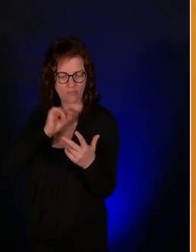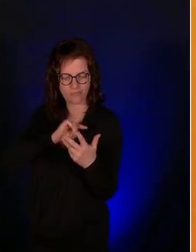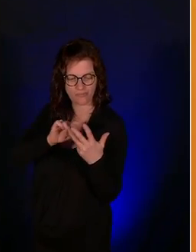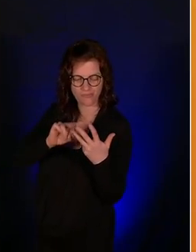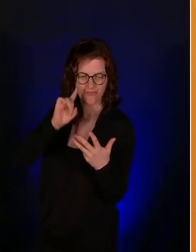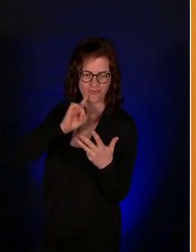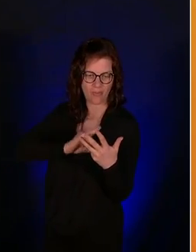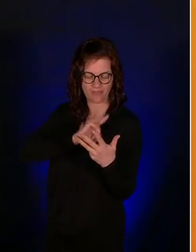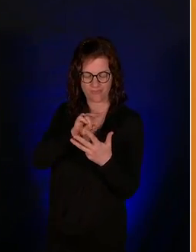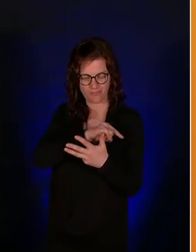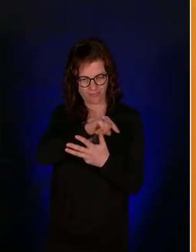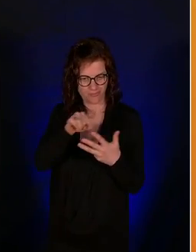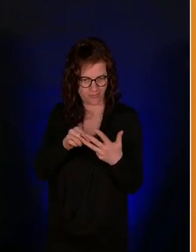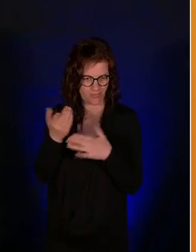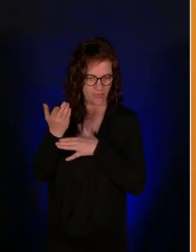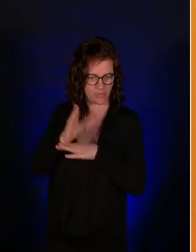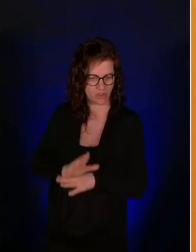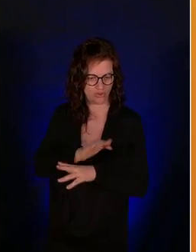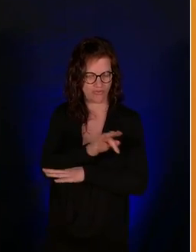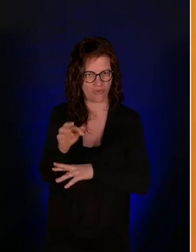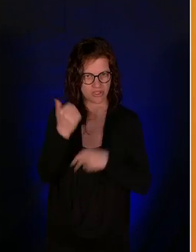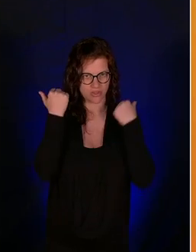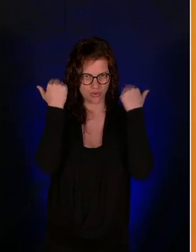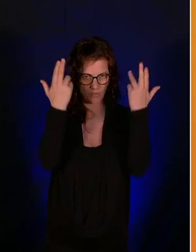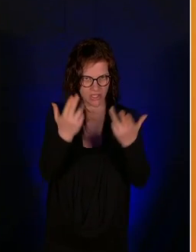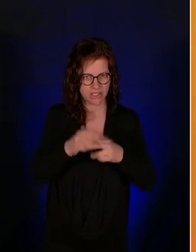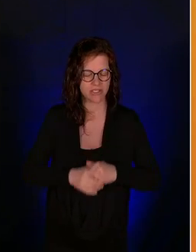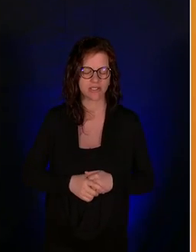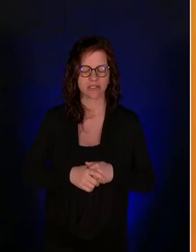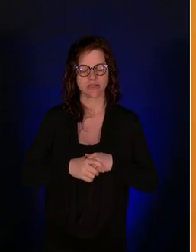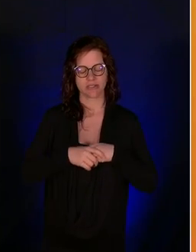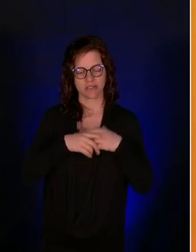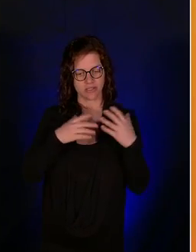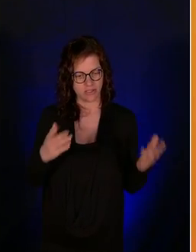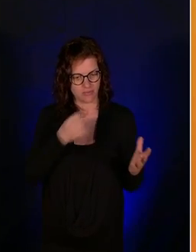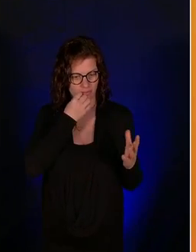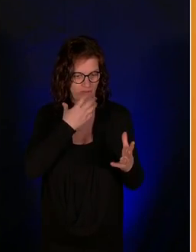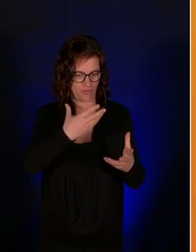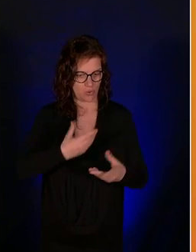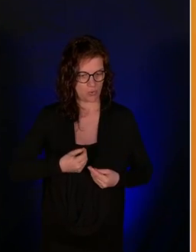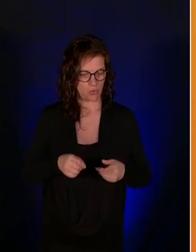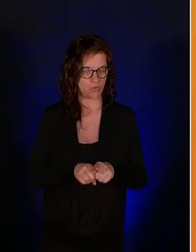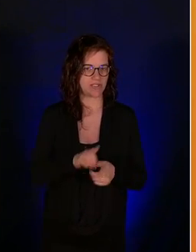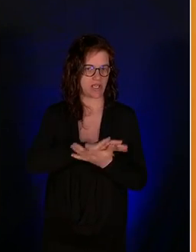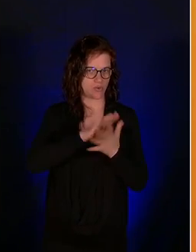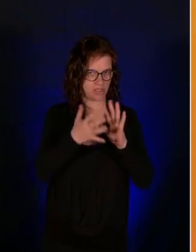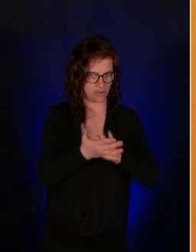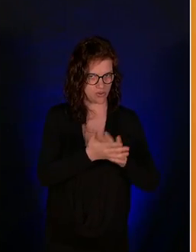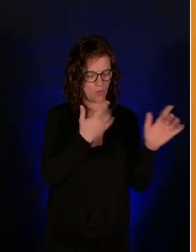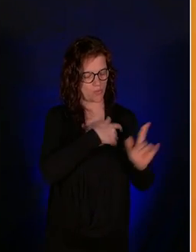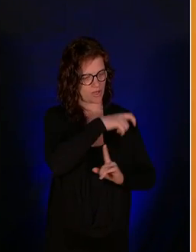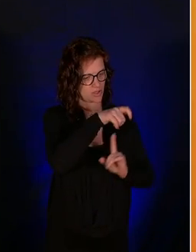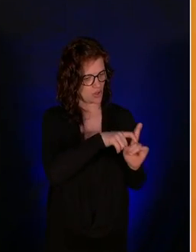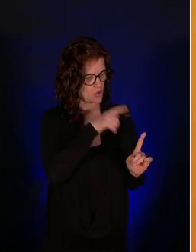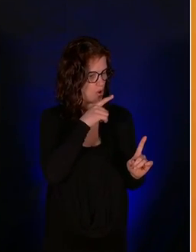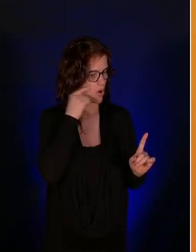Nathalie Auziol qui représentent France Insoumise. Bienvenue pour les associations à Pierre-Olivier